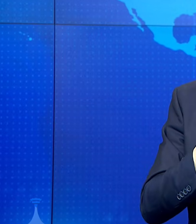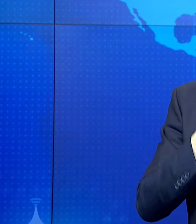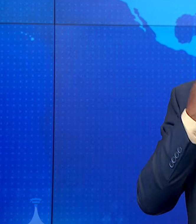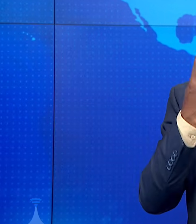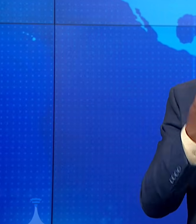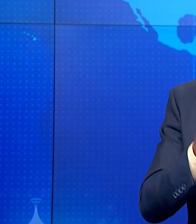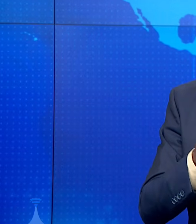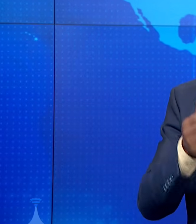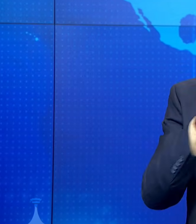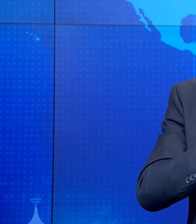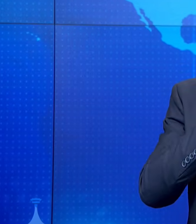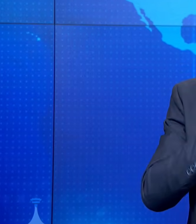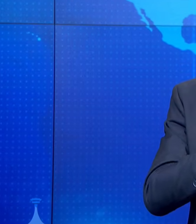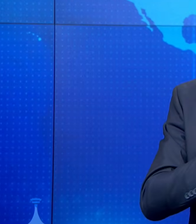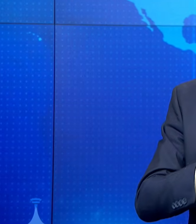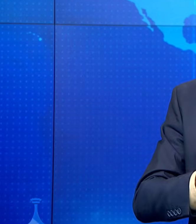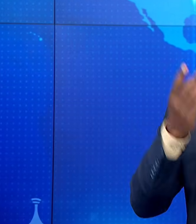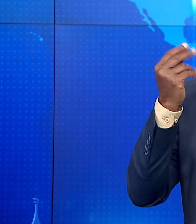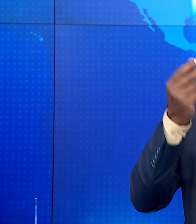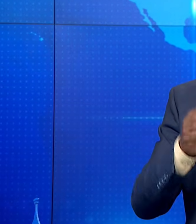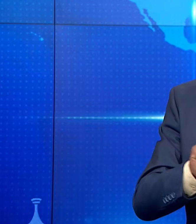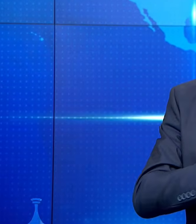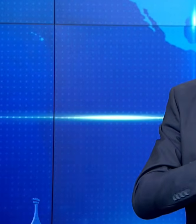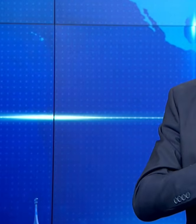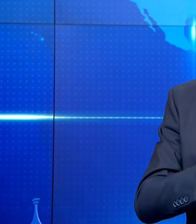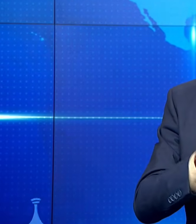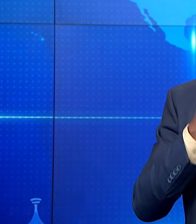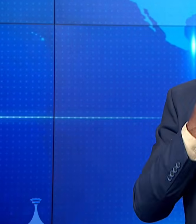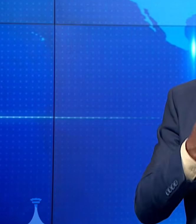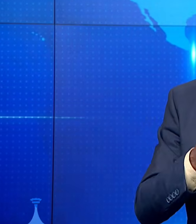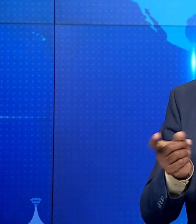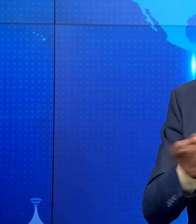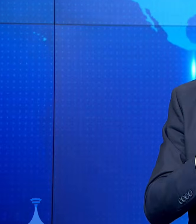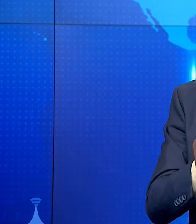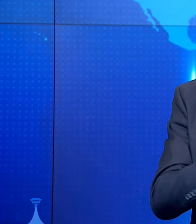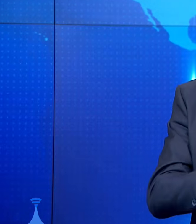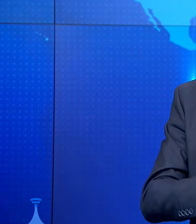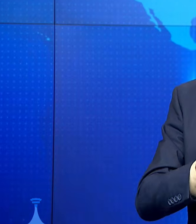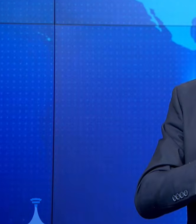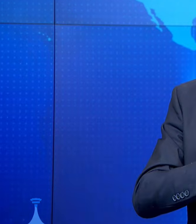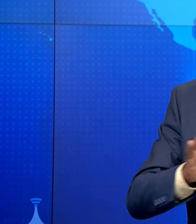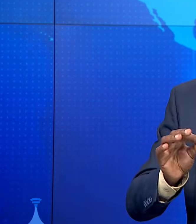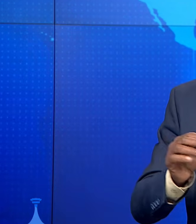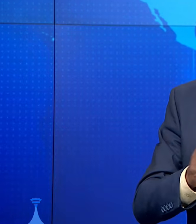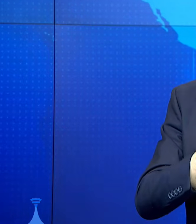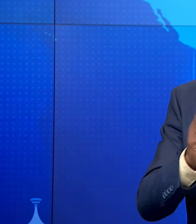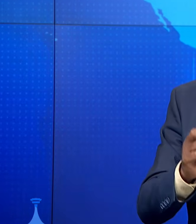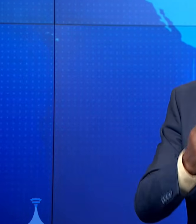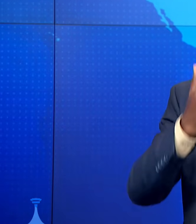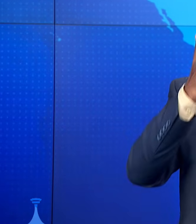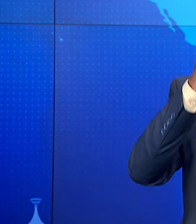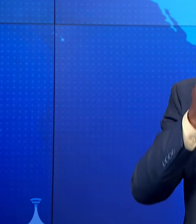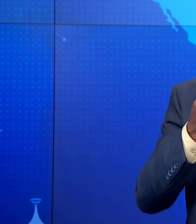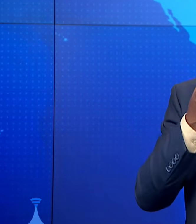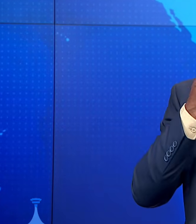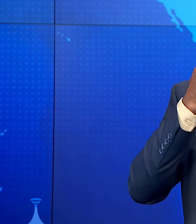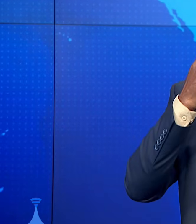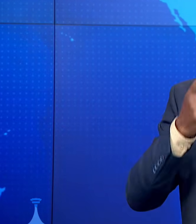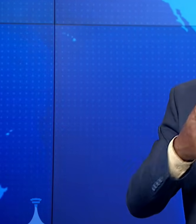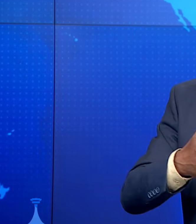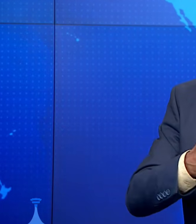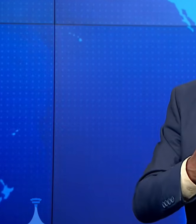ጎብኝተዋል። ጉብኝቱም የኢትዮጵያ ነፃና ጥንታዊ ስልጣኔ የሚያሳይ ሲሆን የሀገራችን ታሪክና ቅርሶች